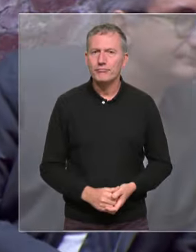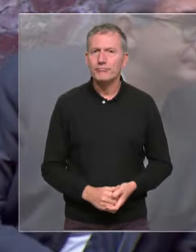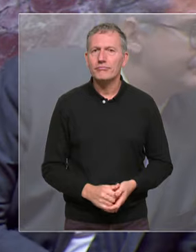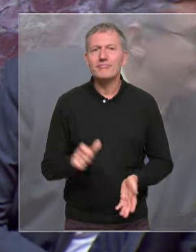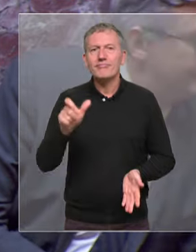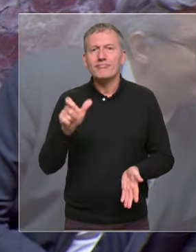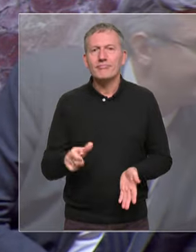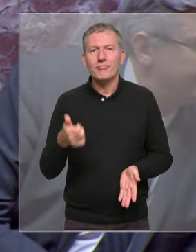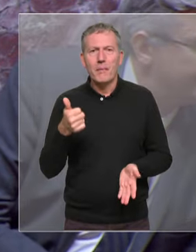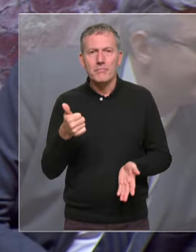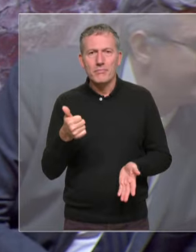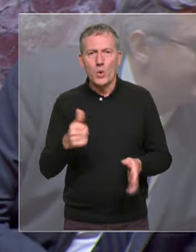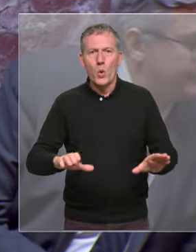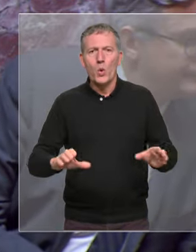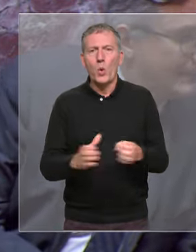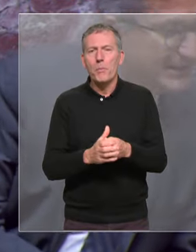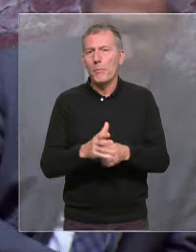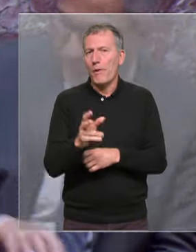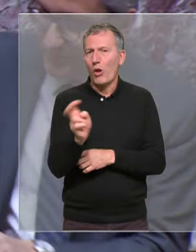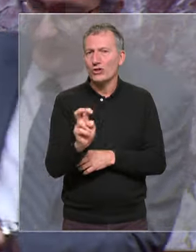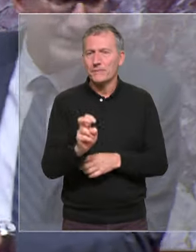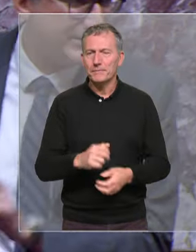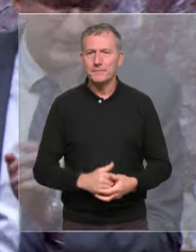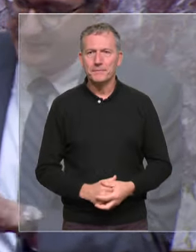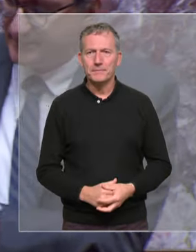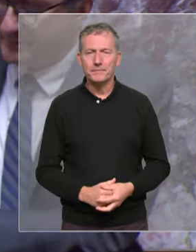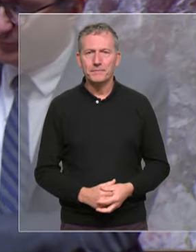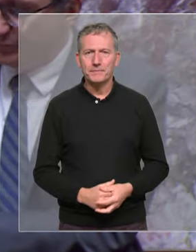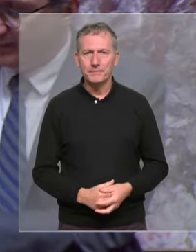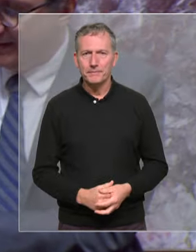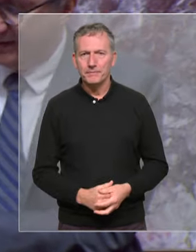Monsieur Julien Bayou pour le groupe écologiste.